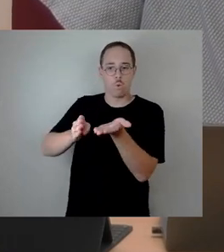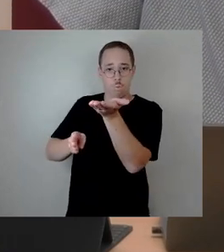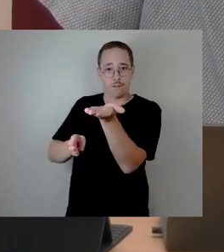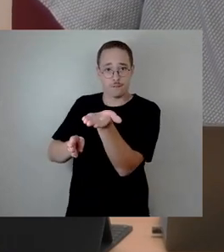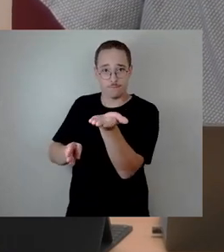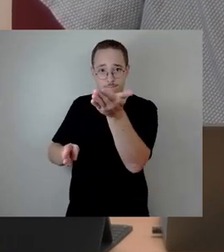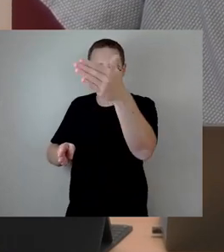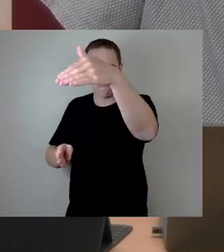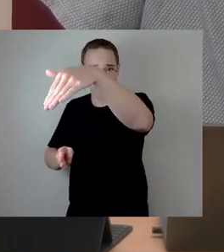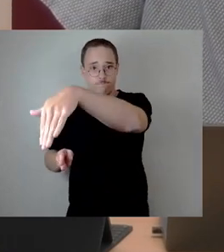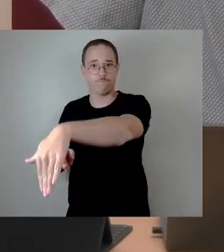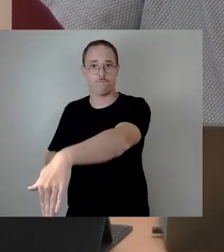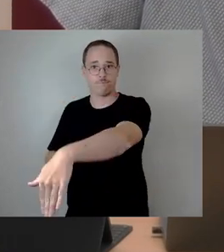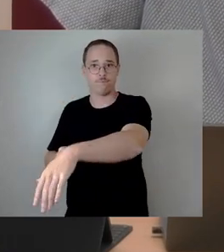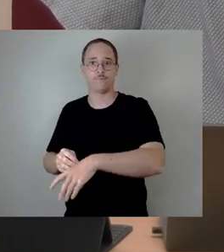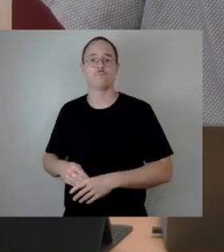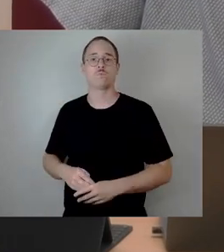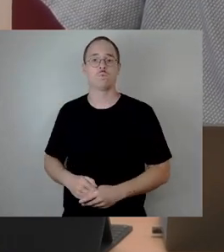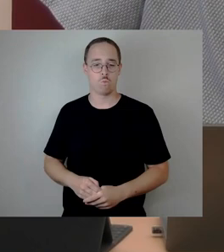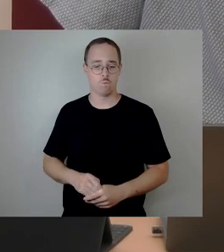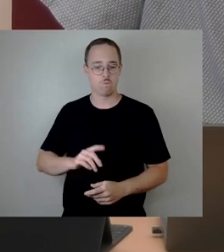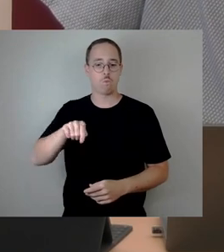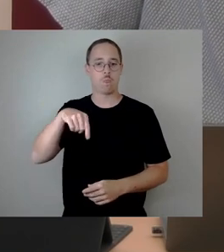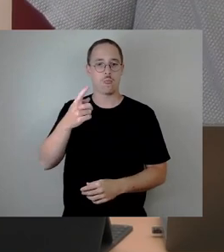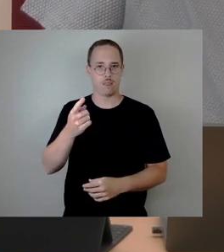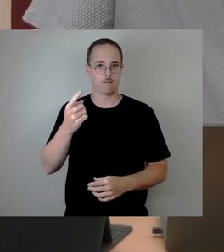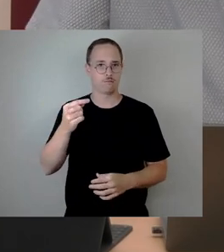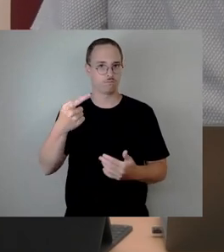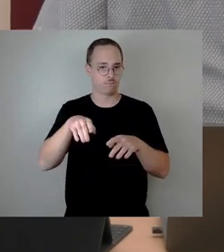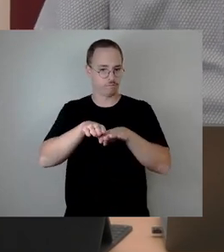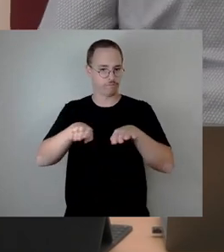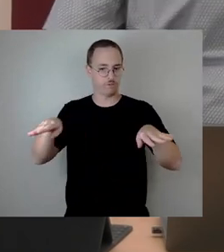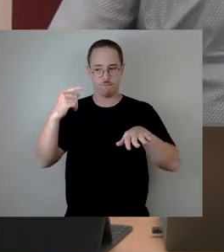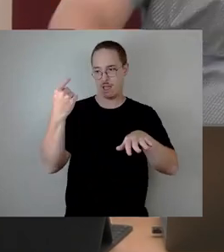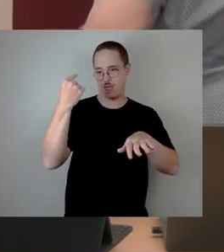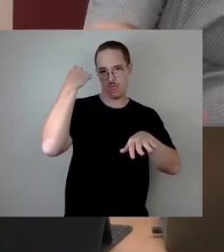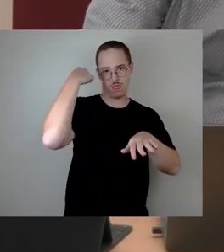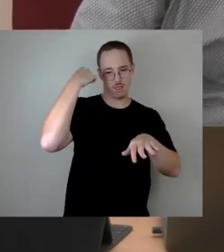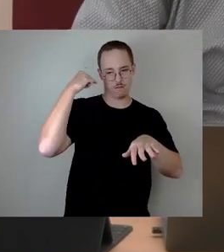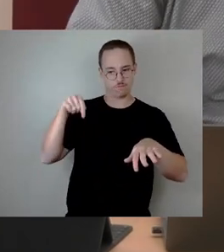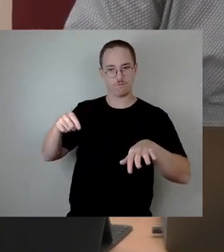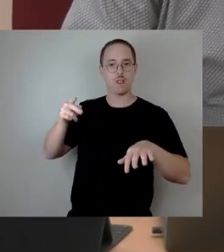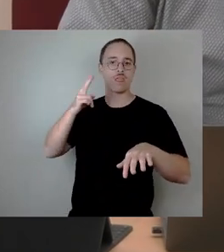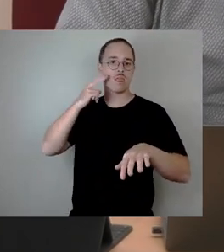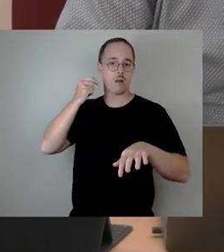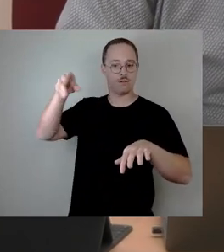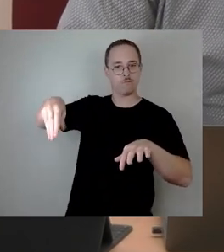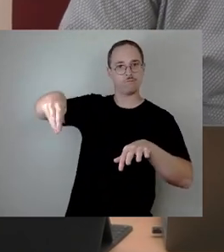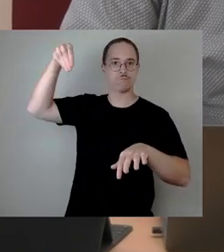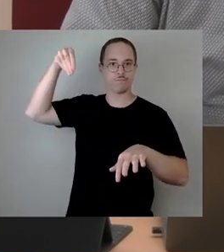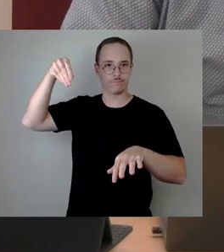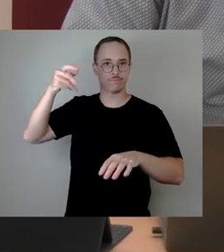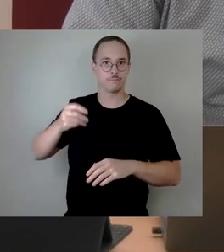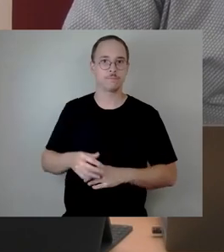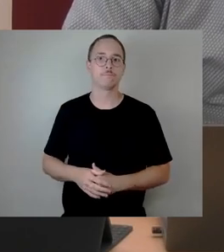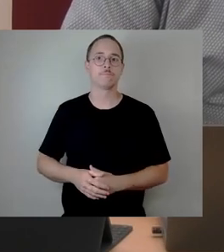jeweils angemeldeten Rednerinnen und Redner auf. Ich gehe dabei davon aus, dass Sie vom Rednerpult aus sprechen, also hier